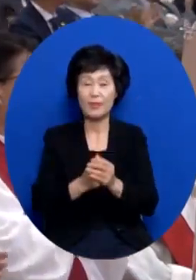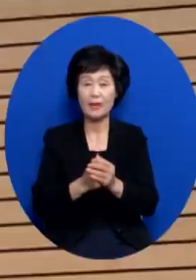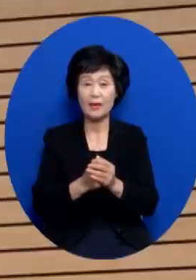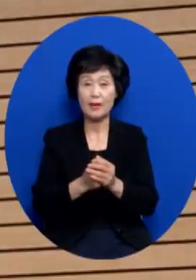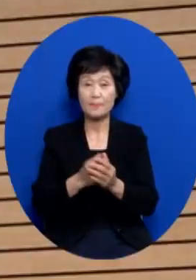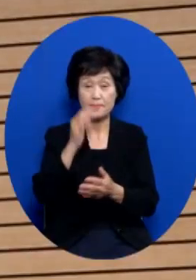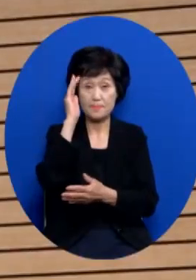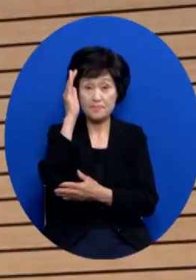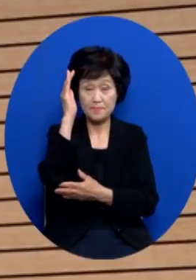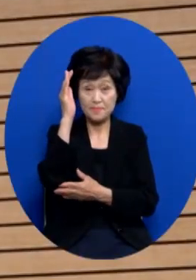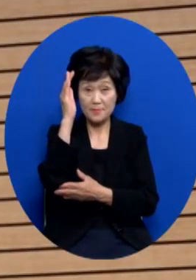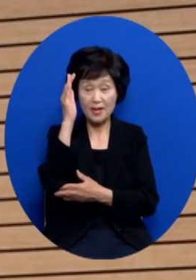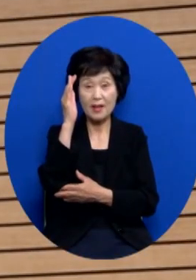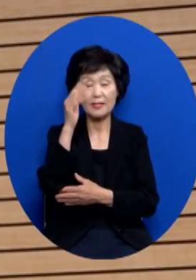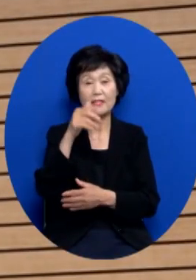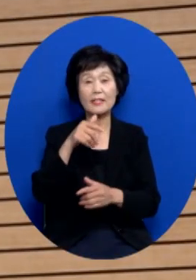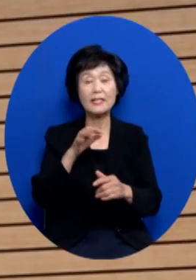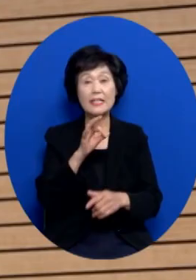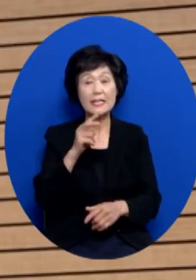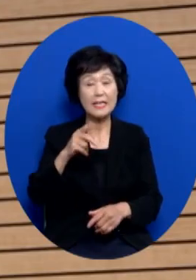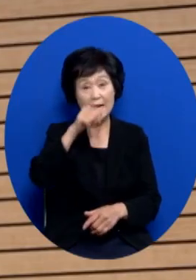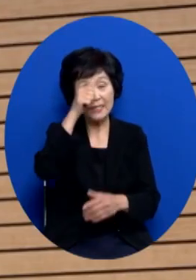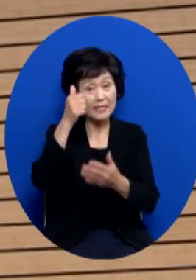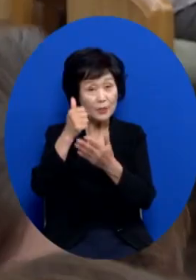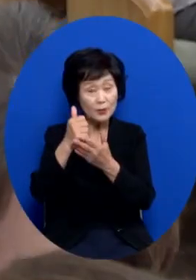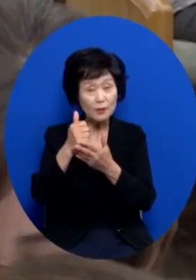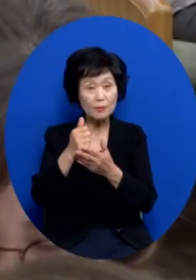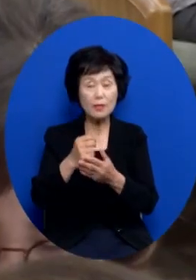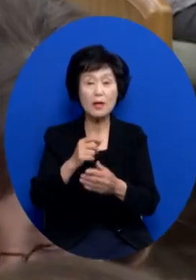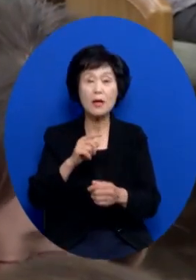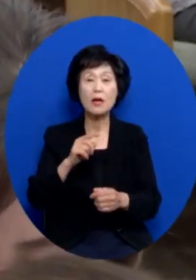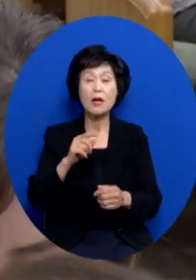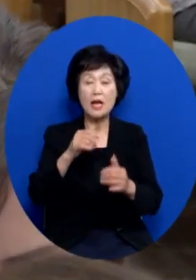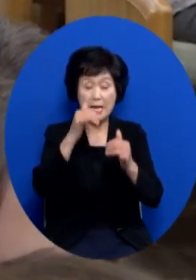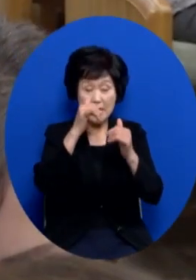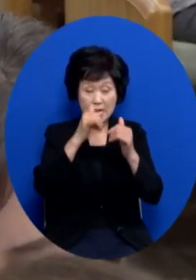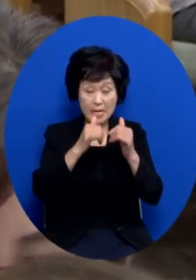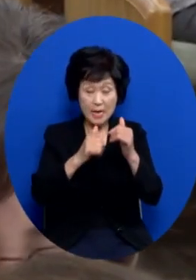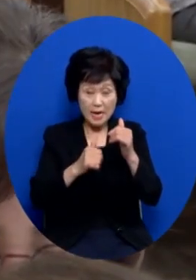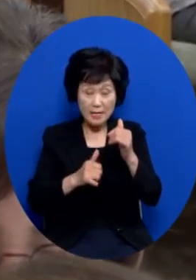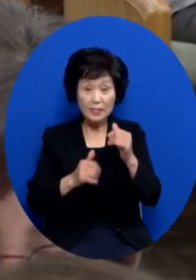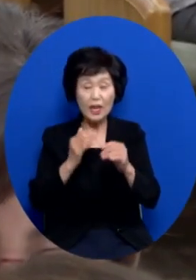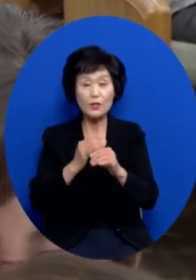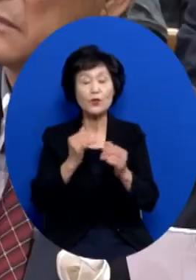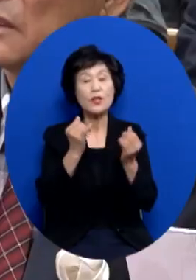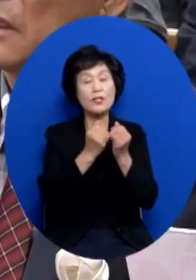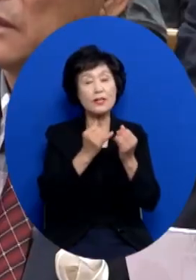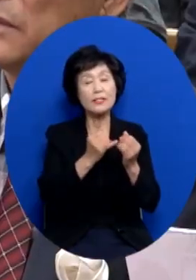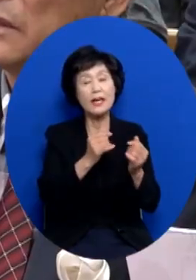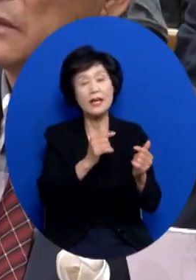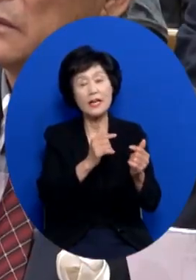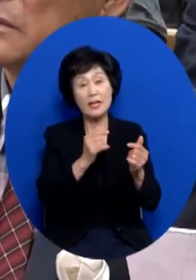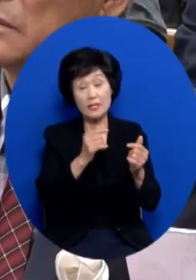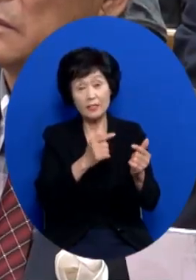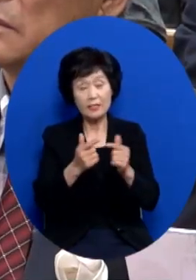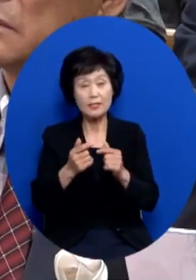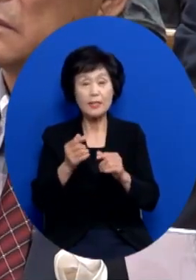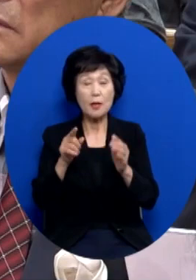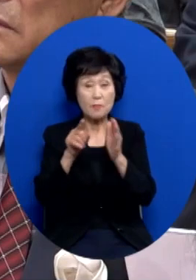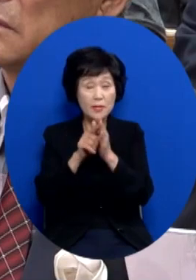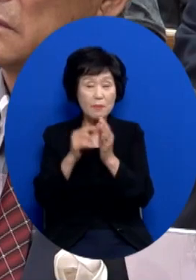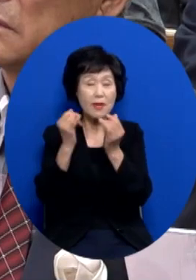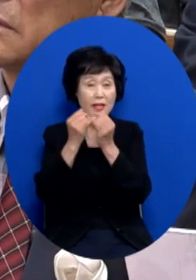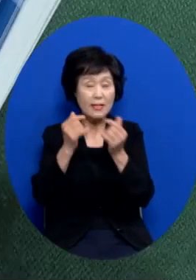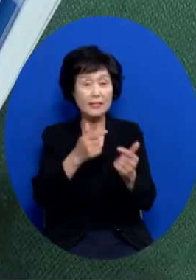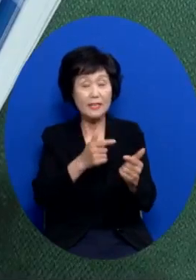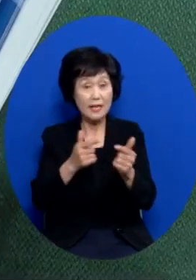전한 연합회장 양남순 장로는 126년 역사를 이어온 여선교회 선진들의 믿음을 본받아 다음 세대에게